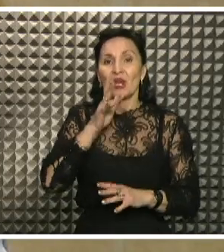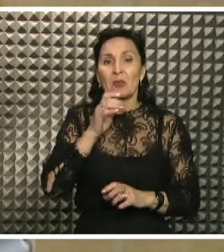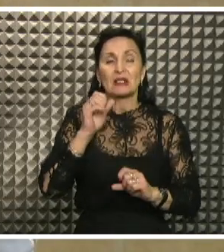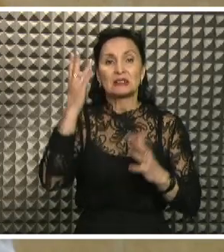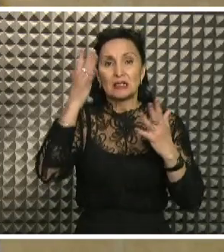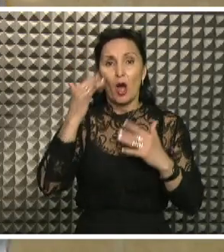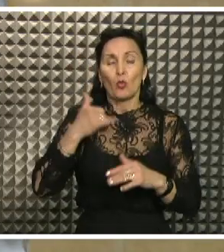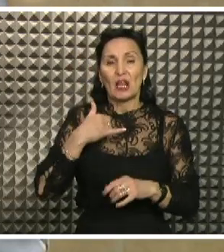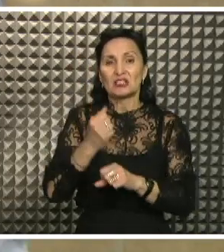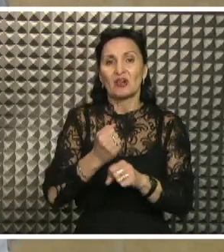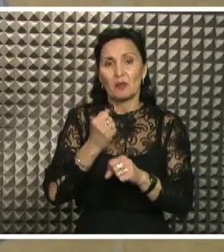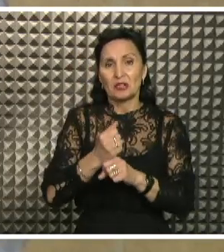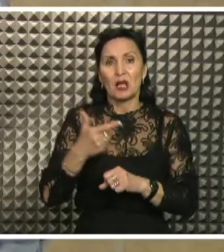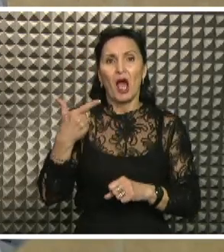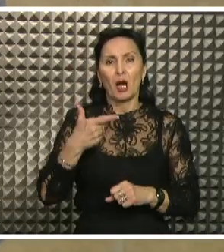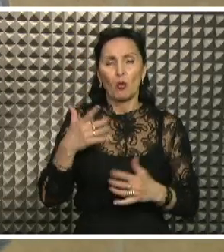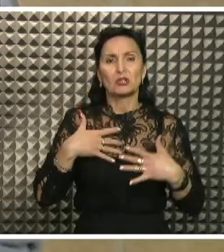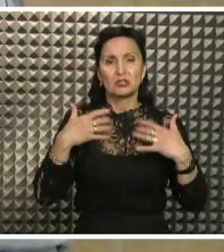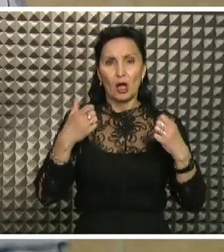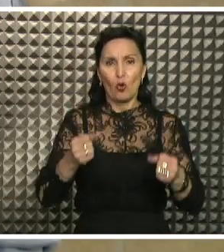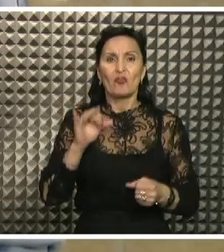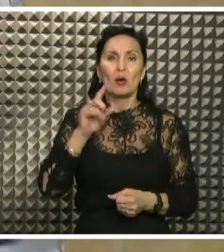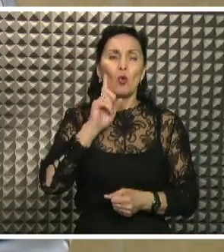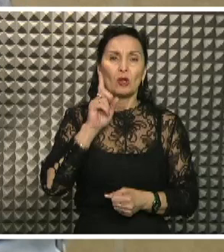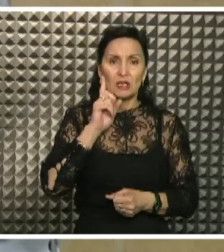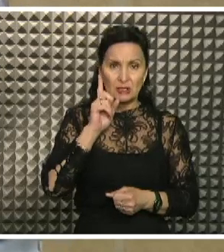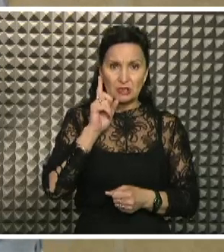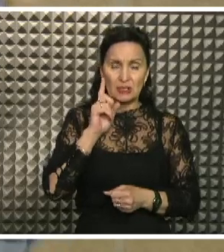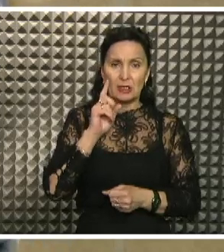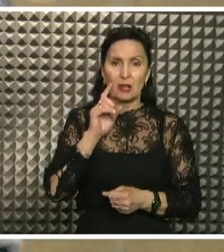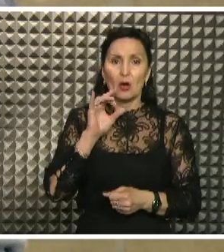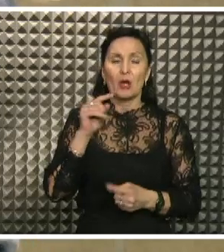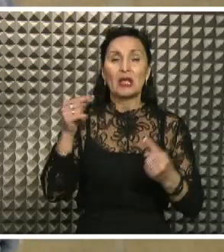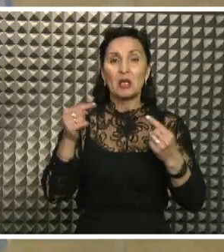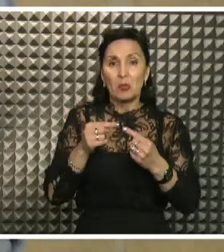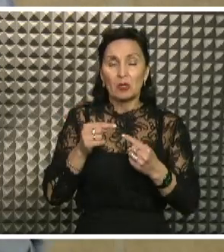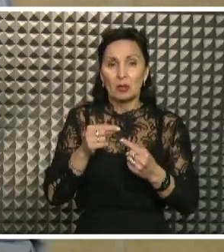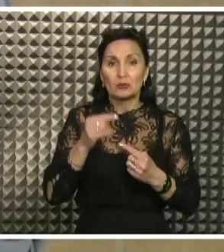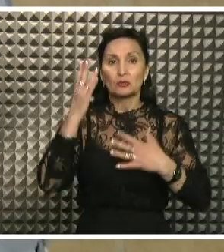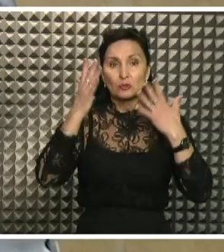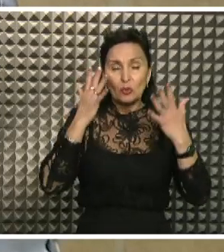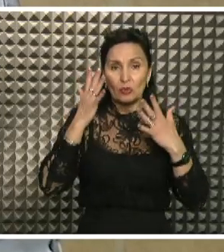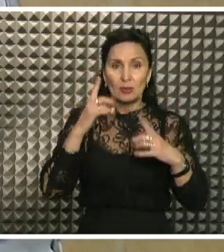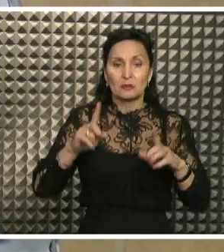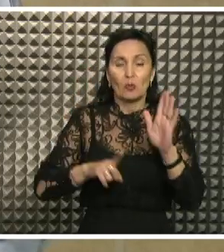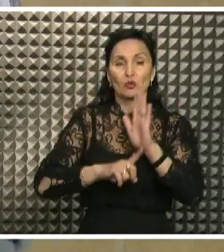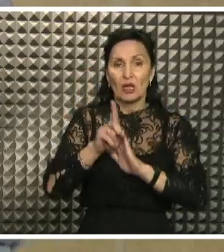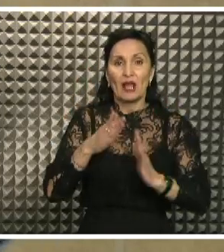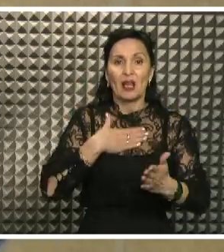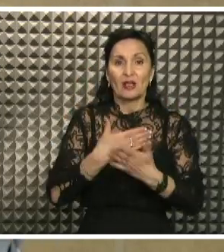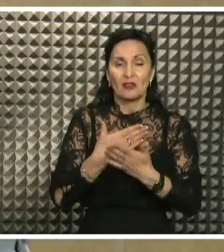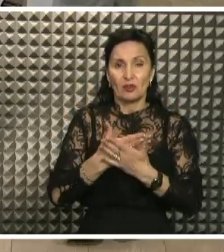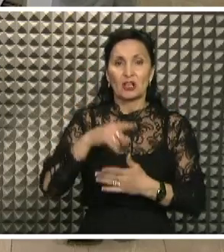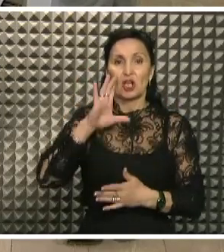нас вырабатывается гормон здоровья и молодости, гормон мелатонин, и именно он запускает активацию